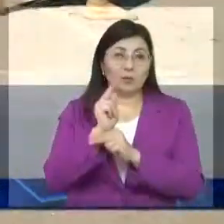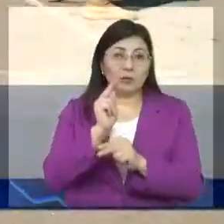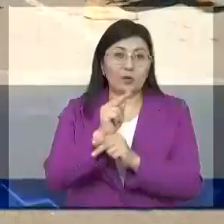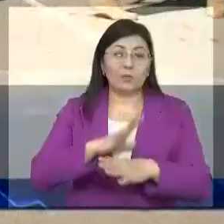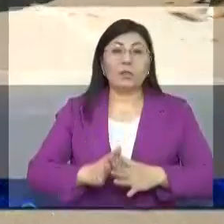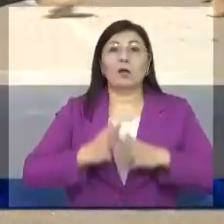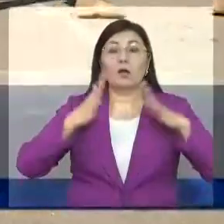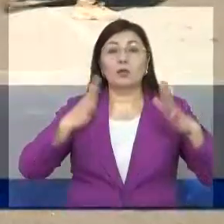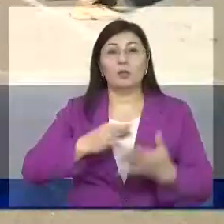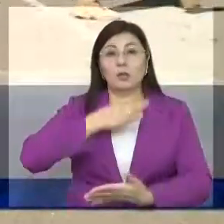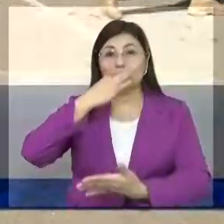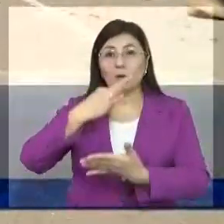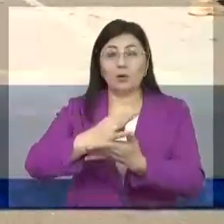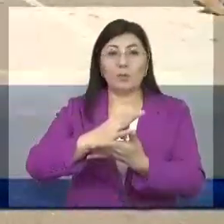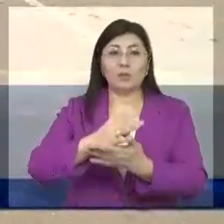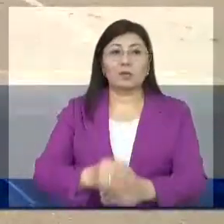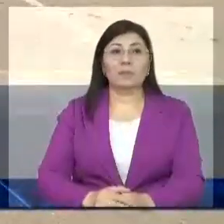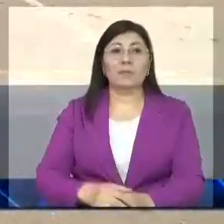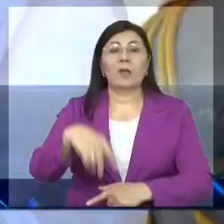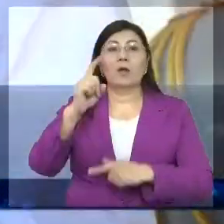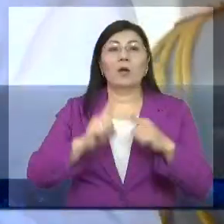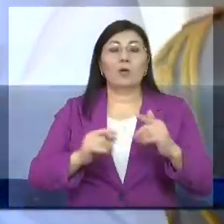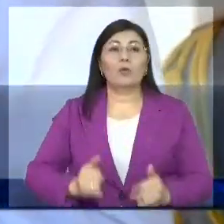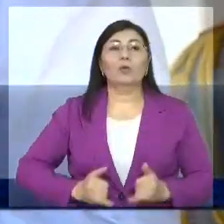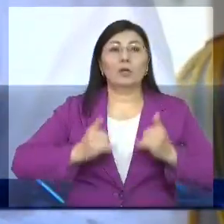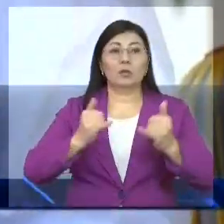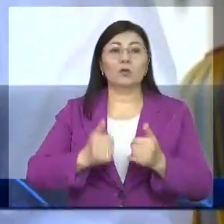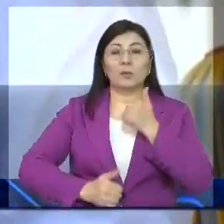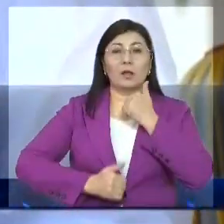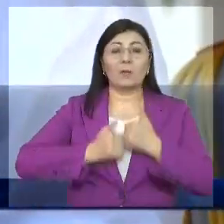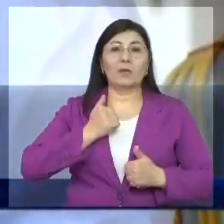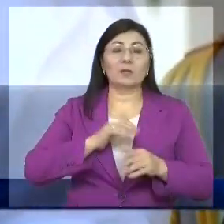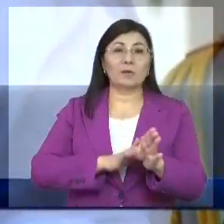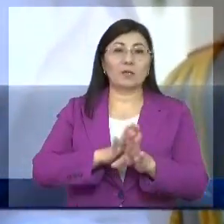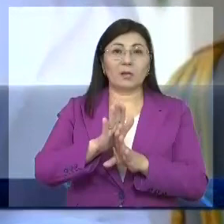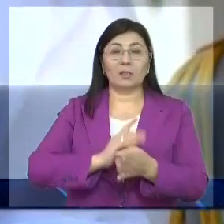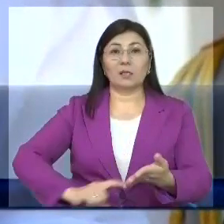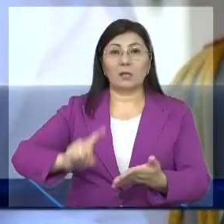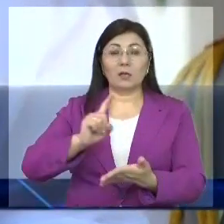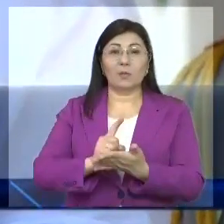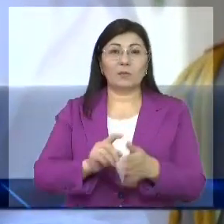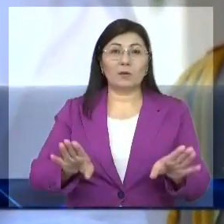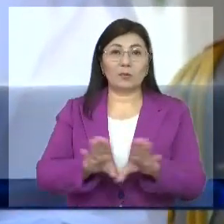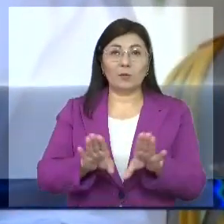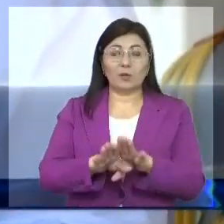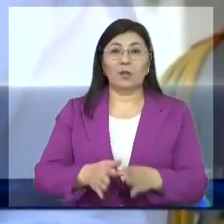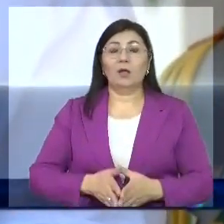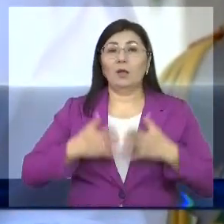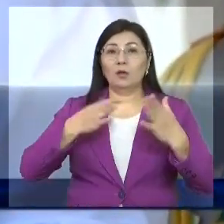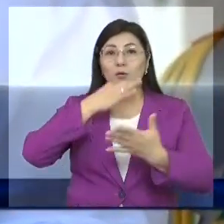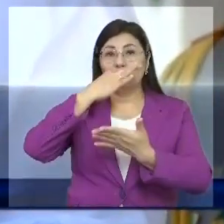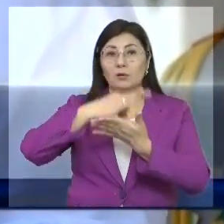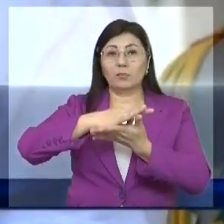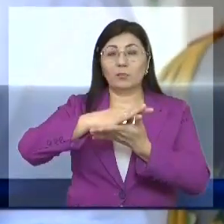оларға үлкен жауапкершілік жүктеледі. Отан үшін абыроймен қызмет ету қасиеті борыш, сонымен қатар үлкен